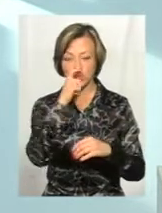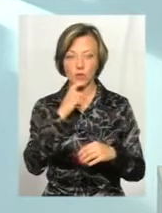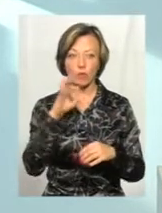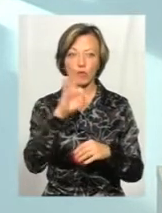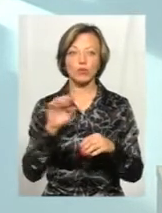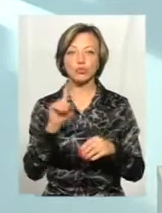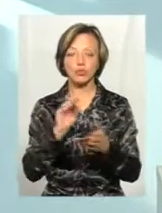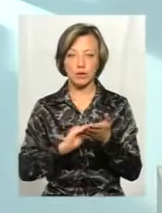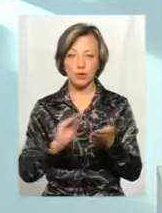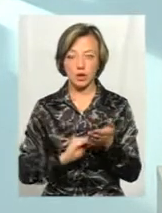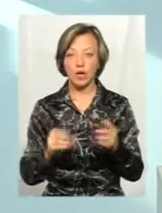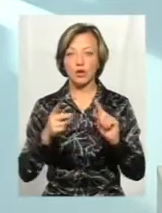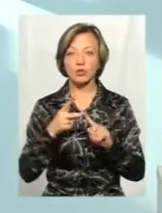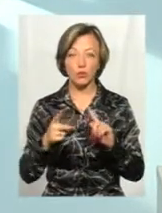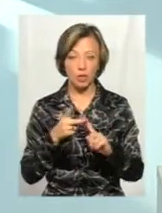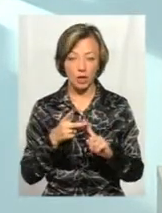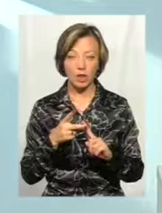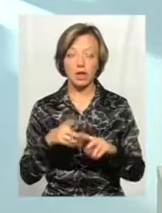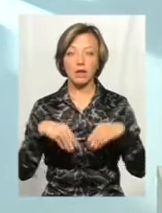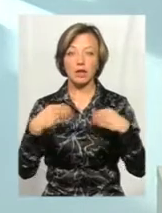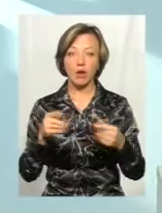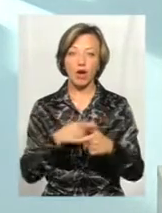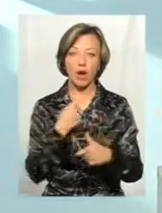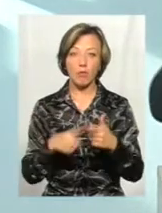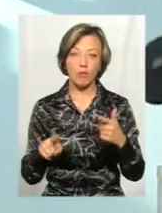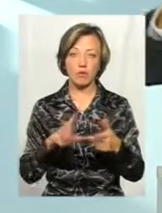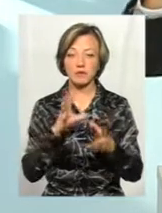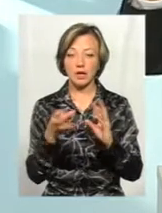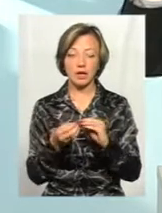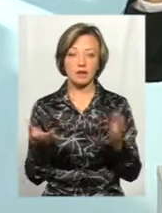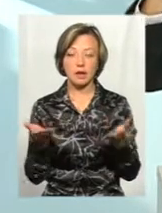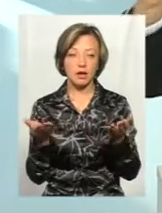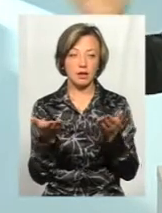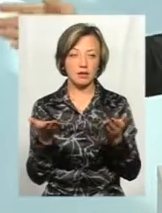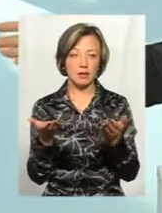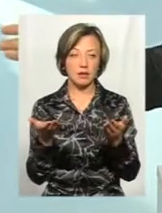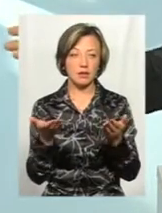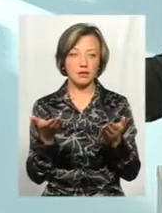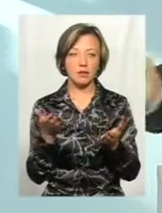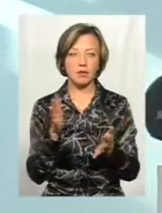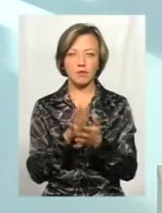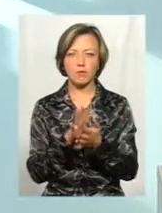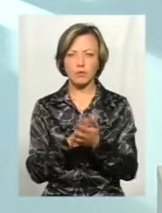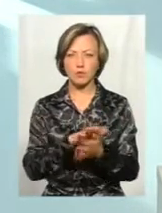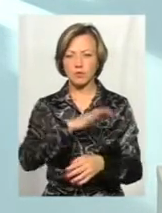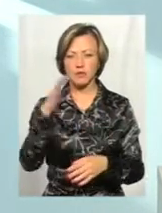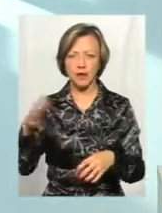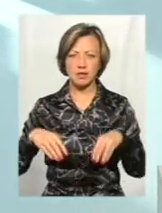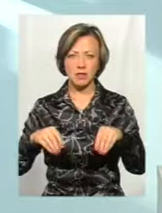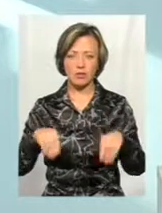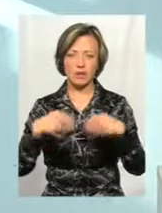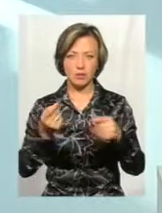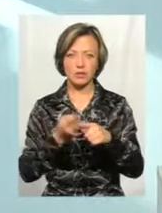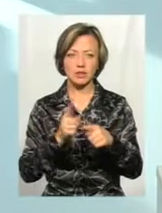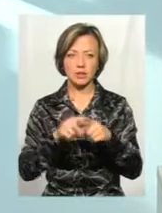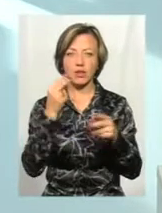про що вона говорить. І друге, вони дають або їх взагалі там на якихось мусоросвалках і ще десь, це ще